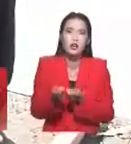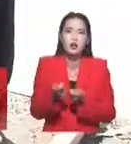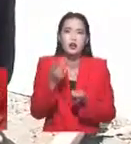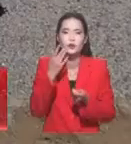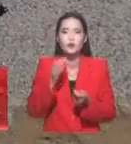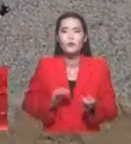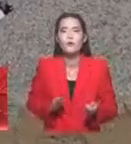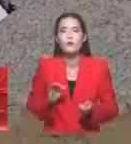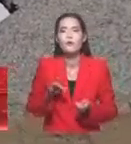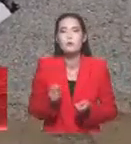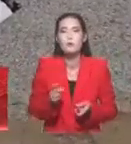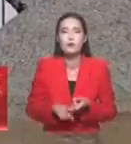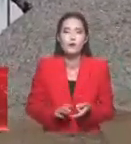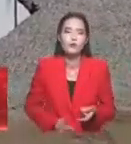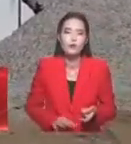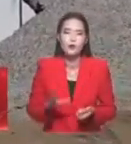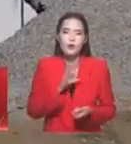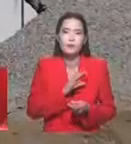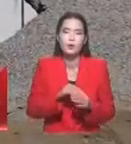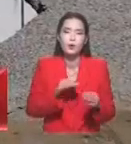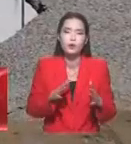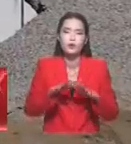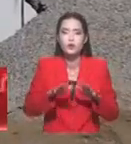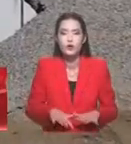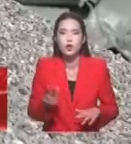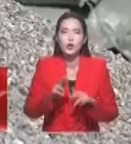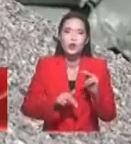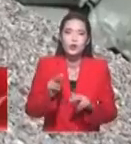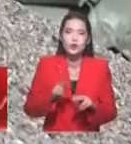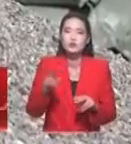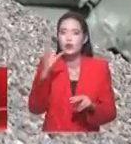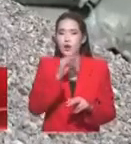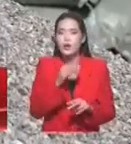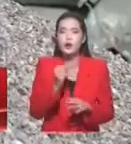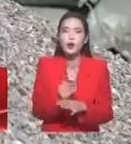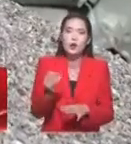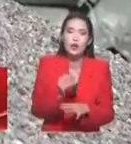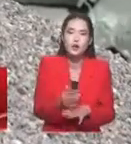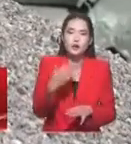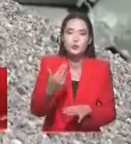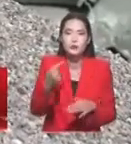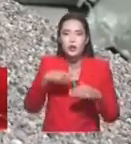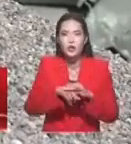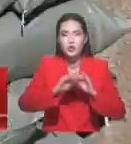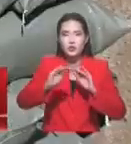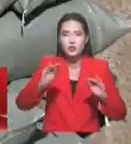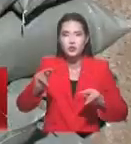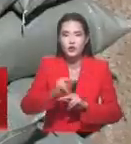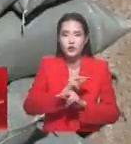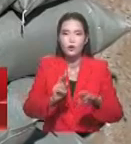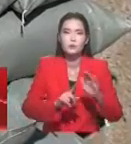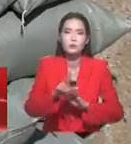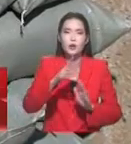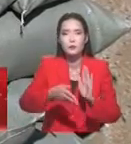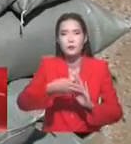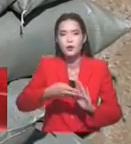фирмаға байланысты ғой. Ас су ішпесек те үйді үйтіп бүйтіп тұрғызармыз. Бірақ одан кейін оның ішкі құрылыстары басталады. Сылағы мен